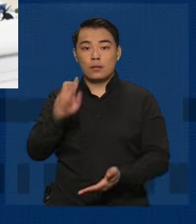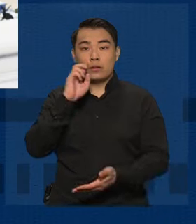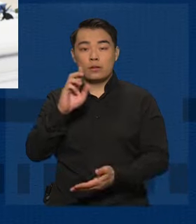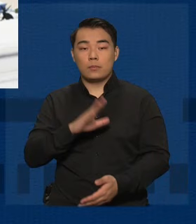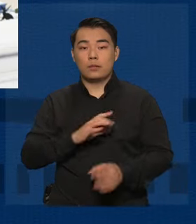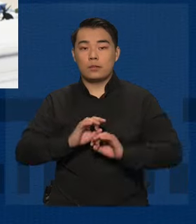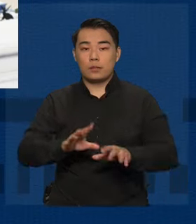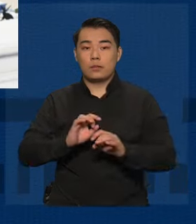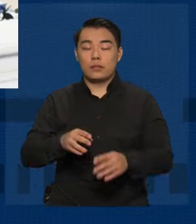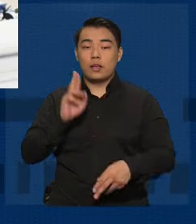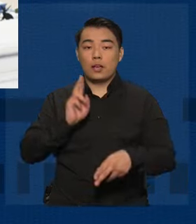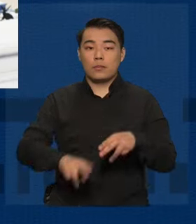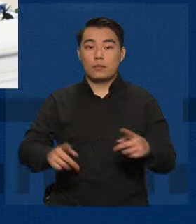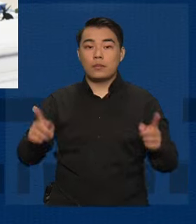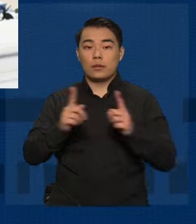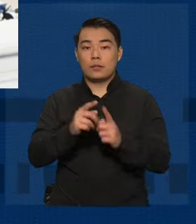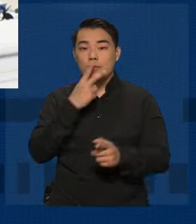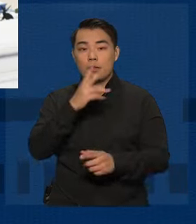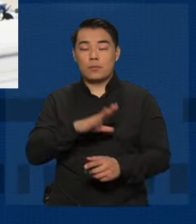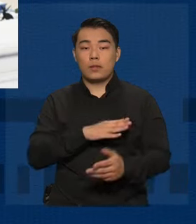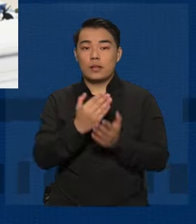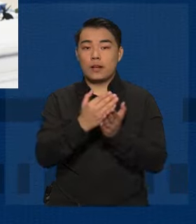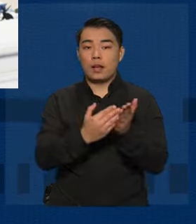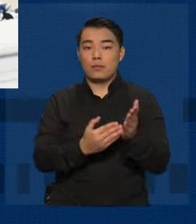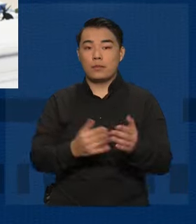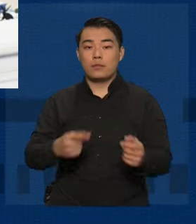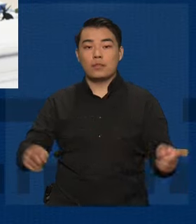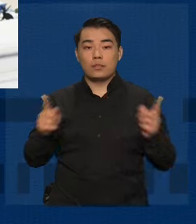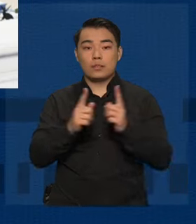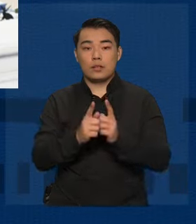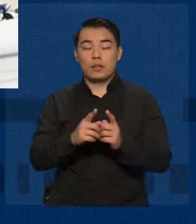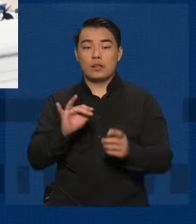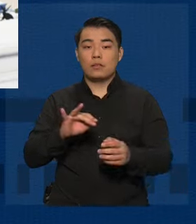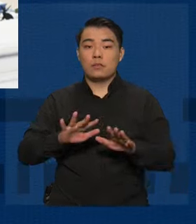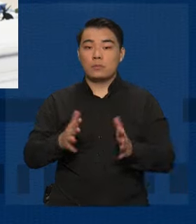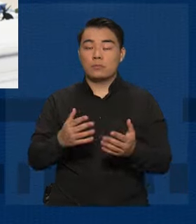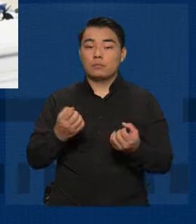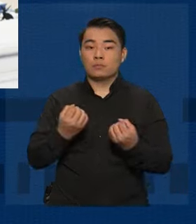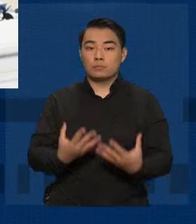государства. В завершение стороны рассмотрели график предстоящих встреч и мероприятий.